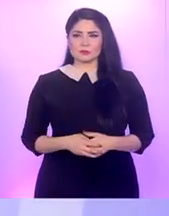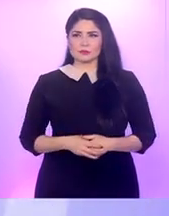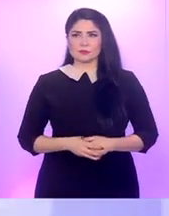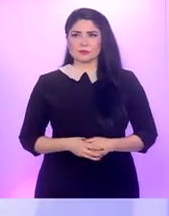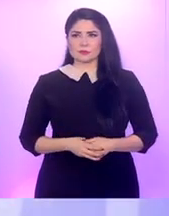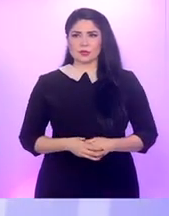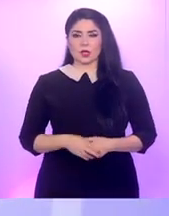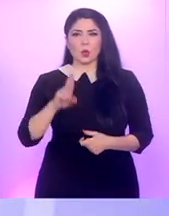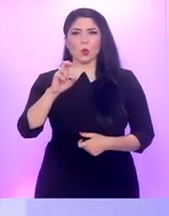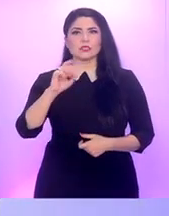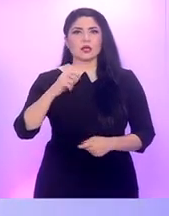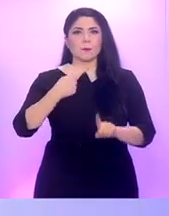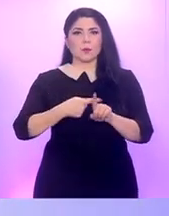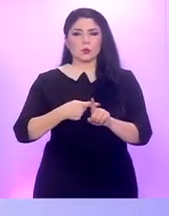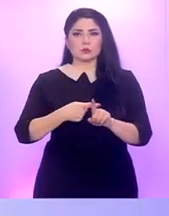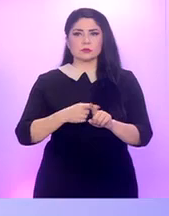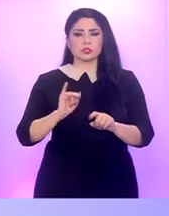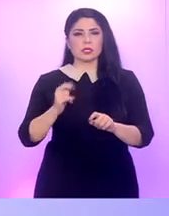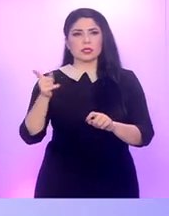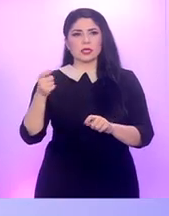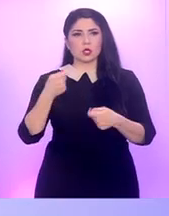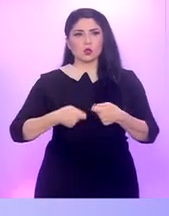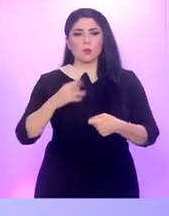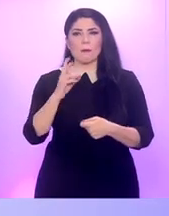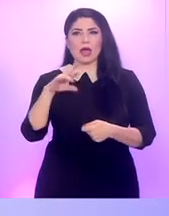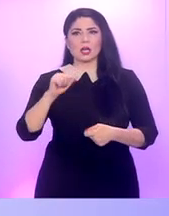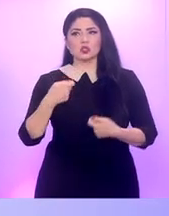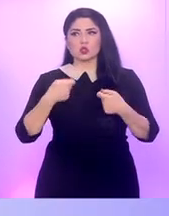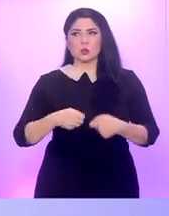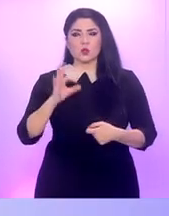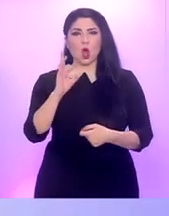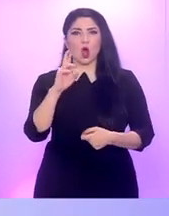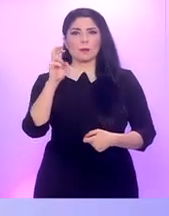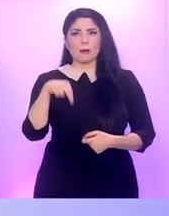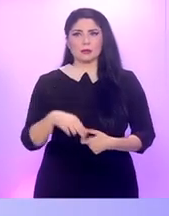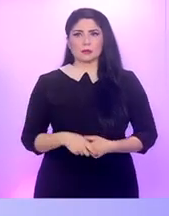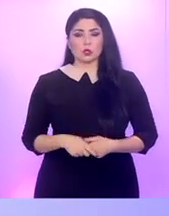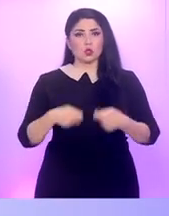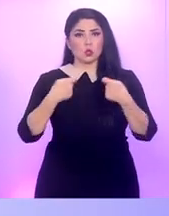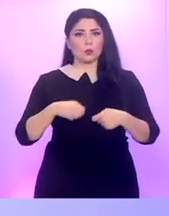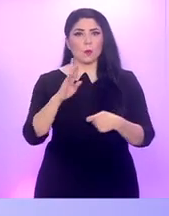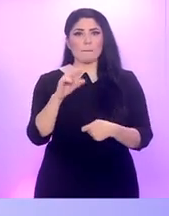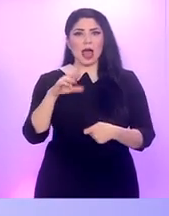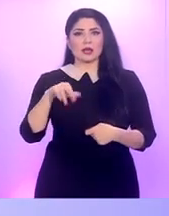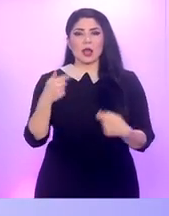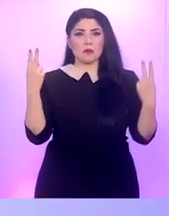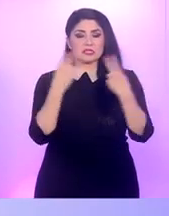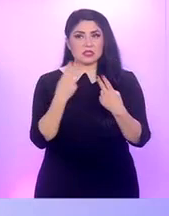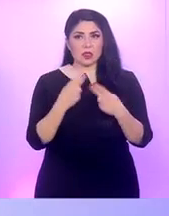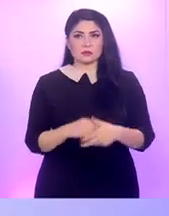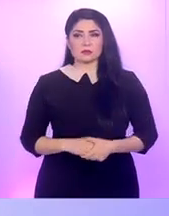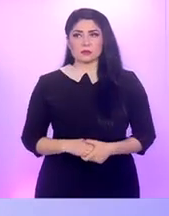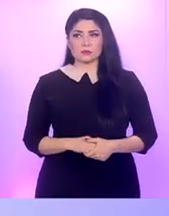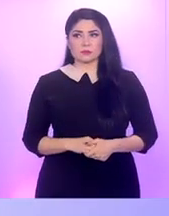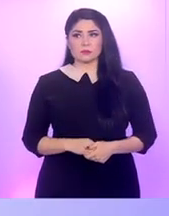fi USR Plus și PNL, între domnul Barna și domnul Orban. Ori domnul Barna, înțelegem, iată că